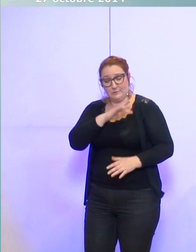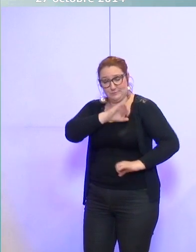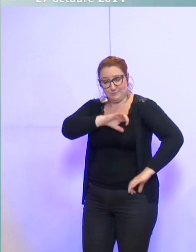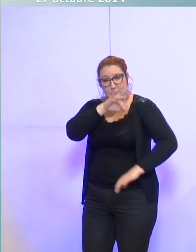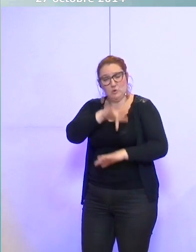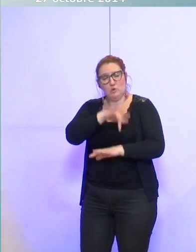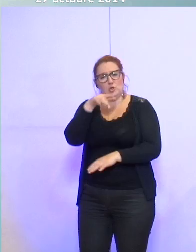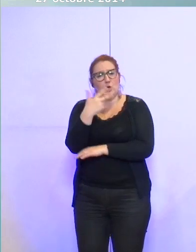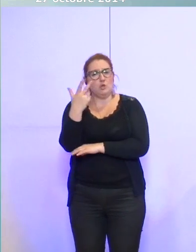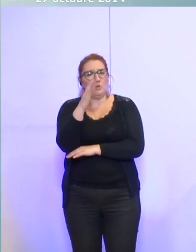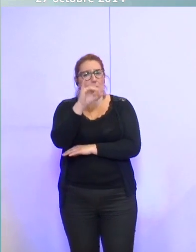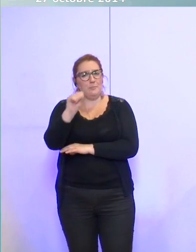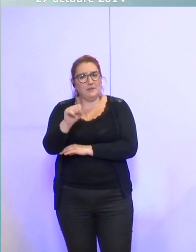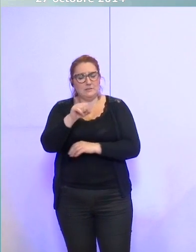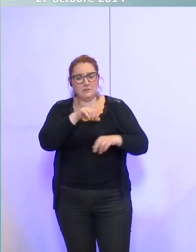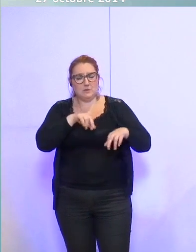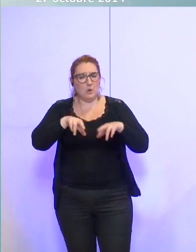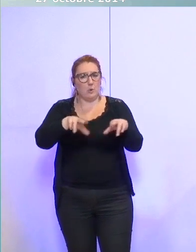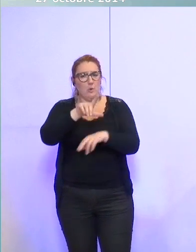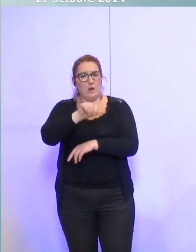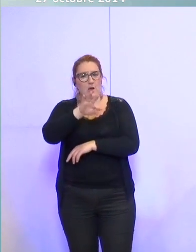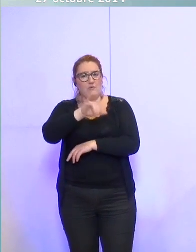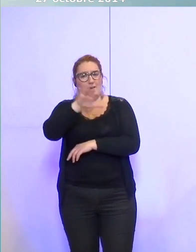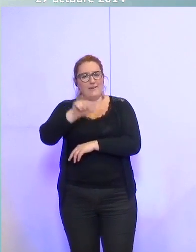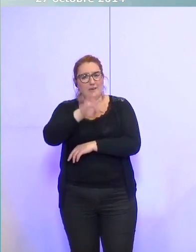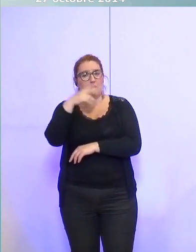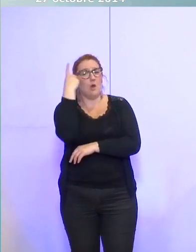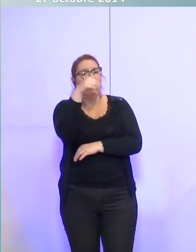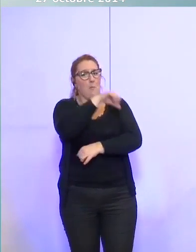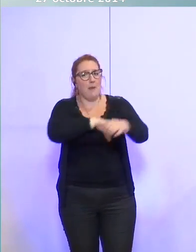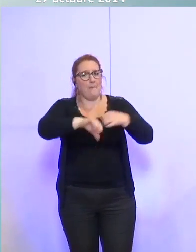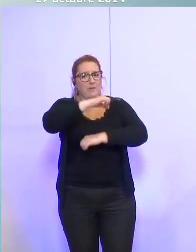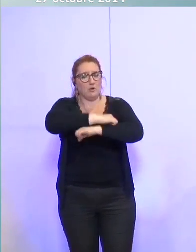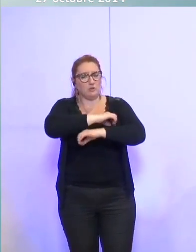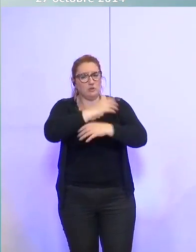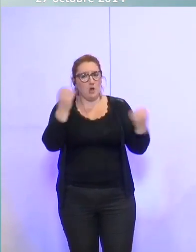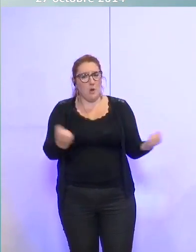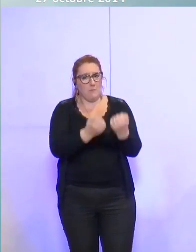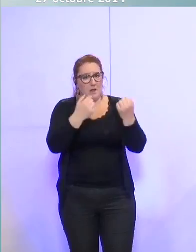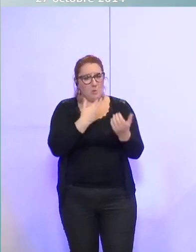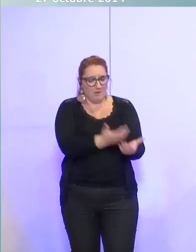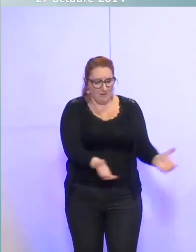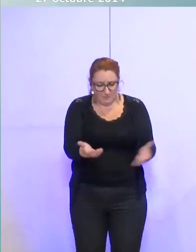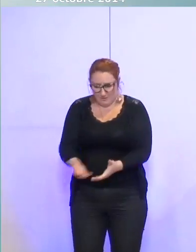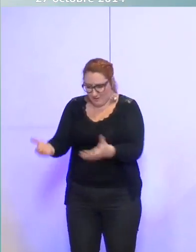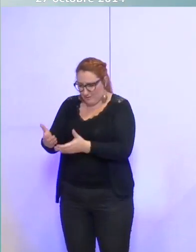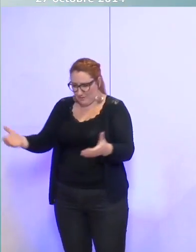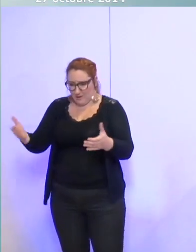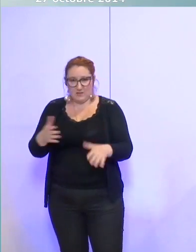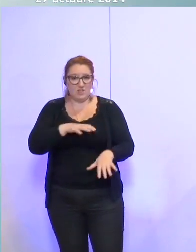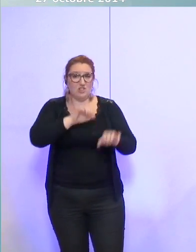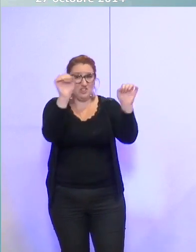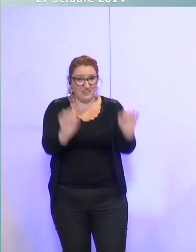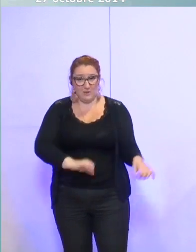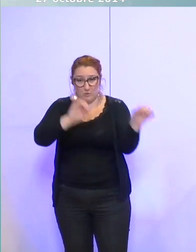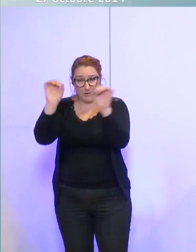Vous connaissez, c'était là où était votre permanence de campagne. Et j'ai nettoyé 4 jardinières en sol. Alors je me permets de vous apporter